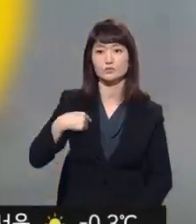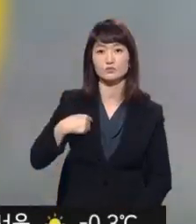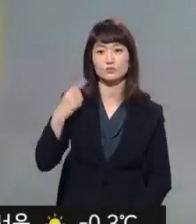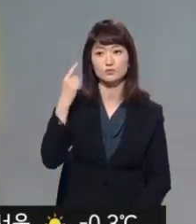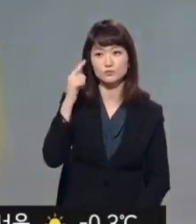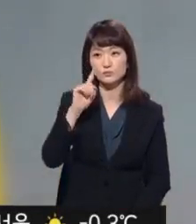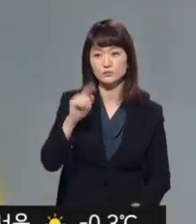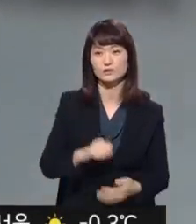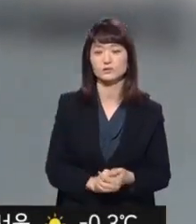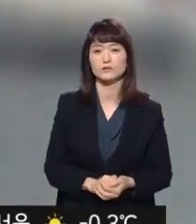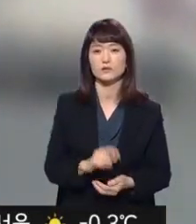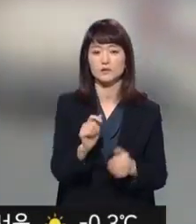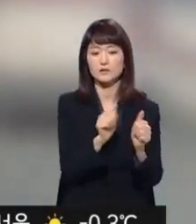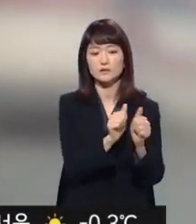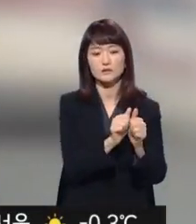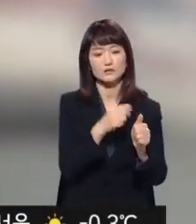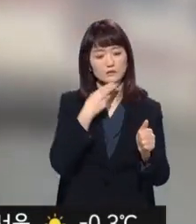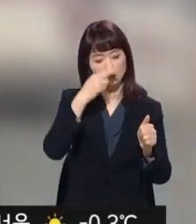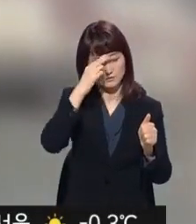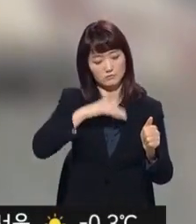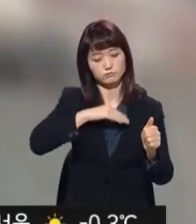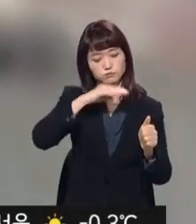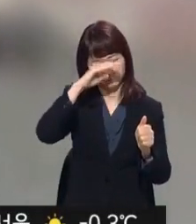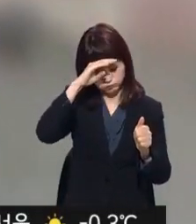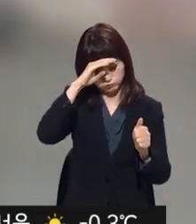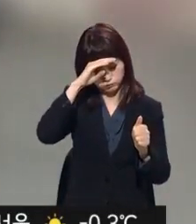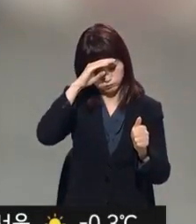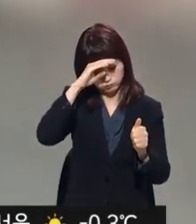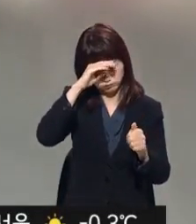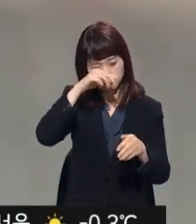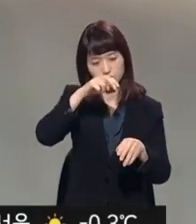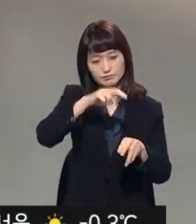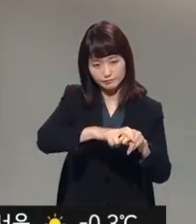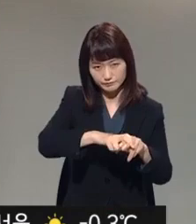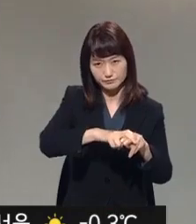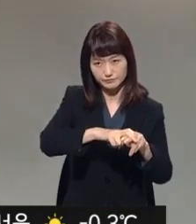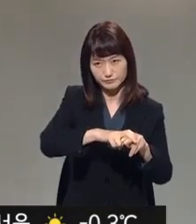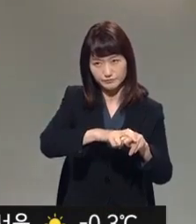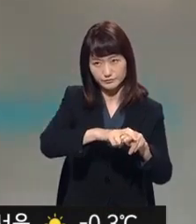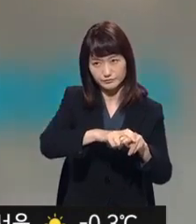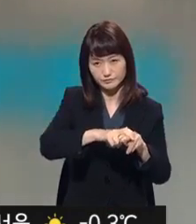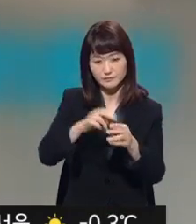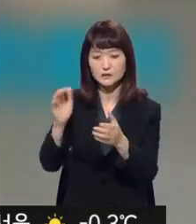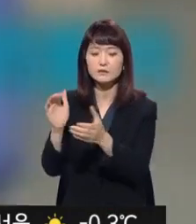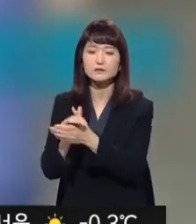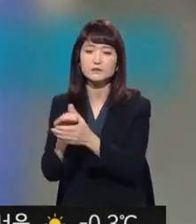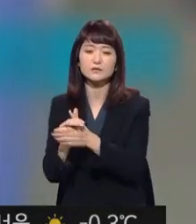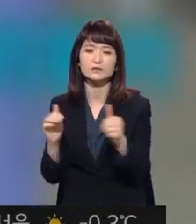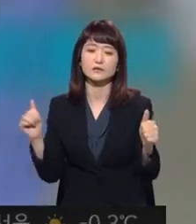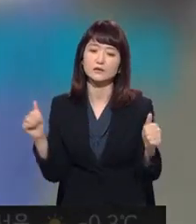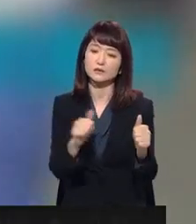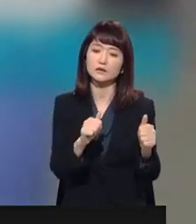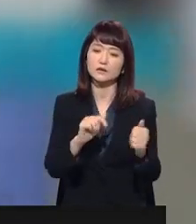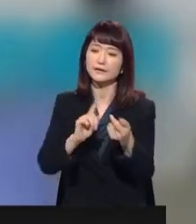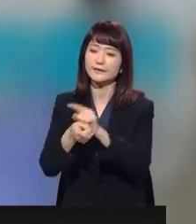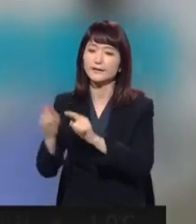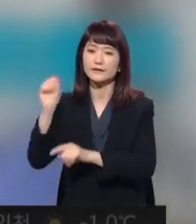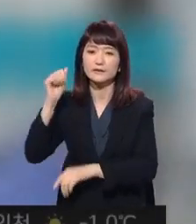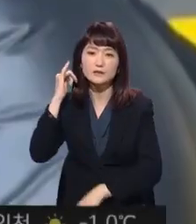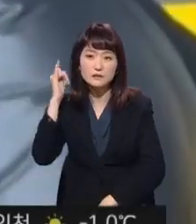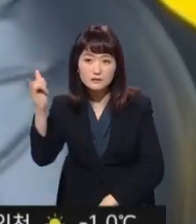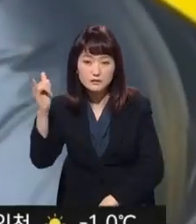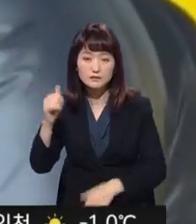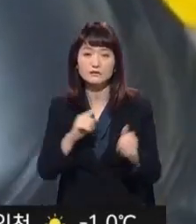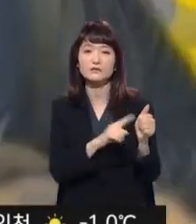네, 한 남성이 만취해서 테이블에 엎어져 있는데요. 함께 있던 친구가 취한 친구를 집에 보내기 위해서 대리기사를 불렀습니다.